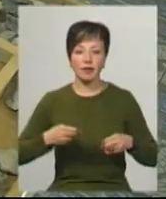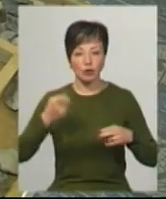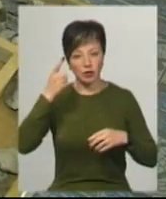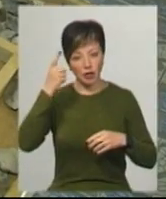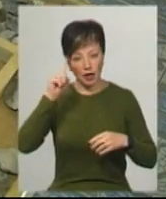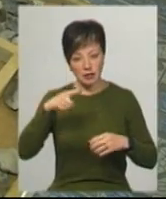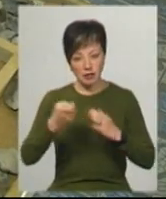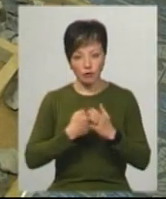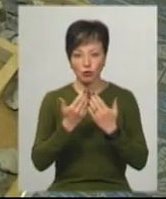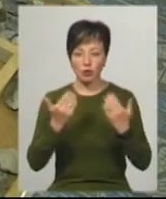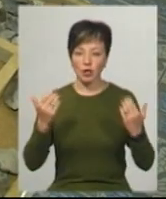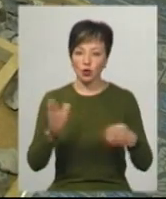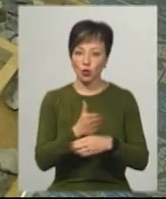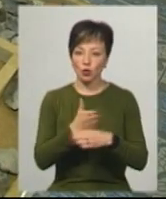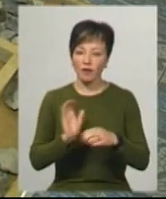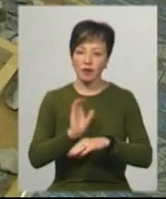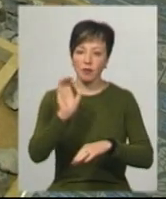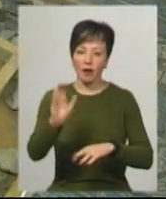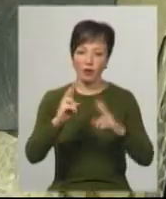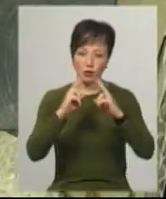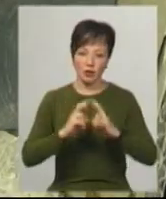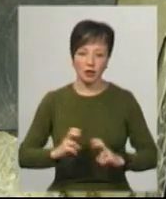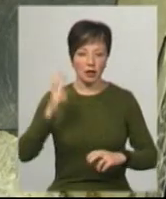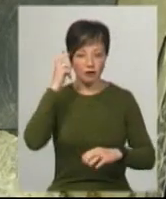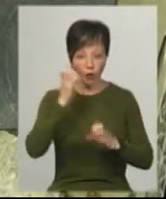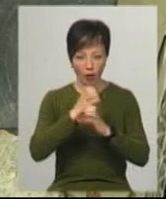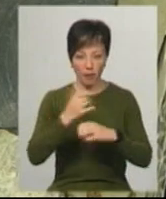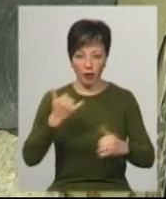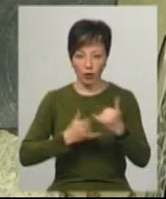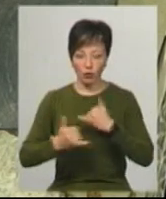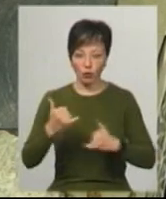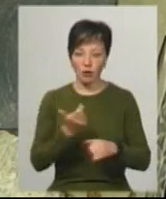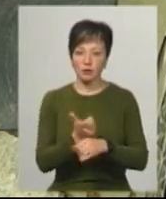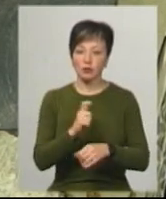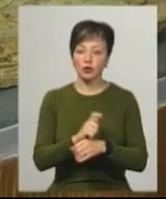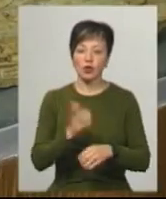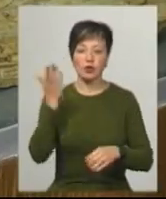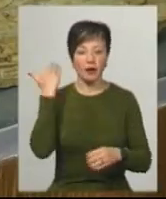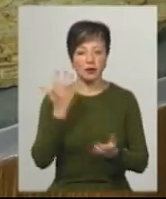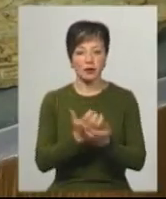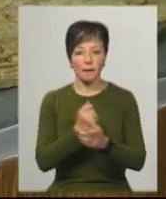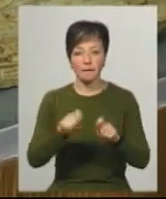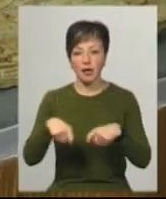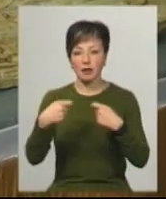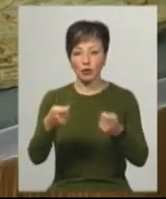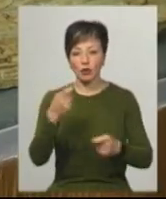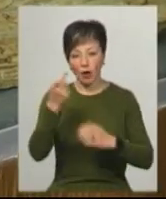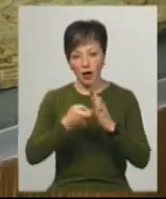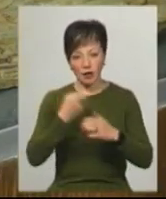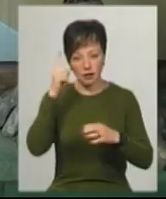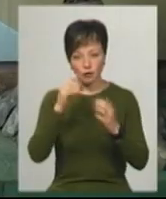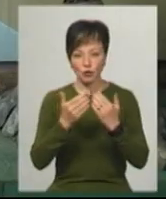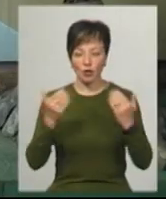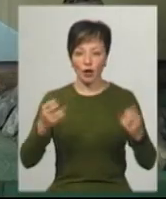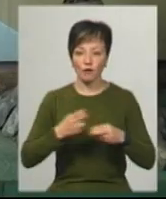музею, сортують та готують до відправки на дослідження у столичну лабораторію. Після цього більшість із давніх знахідок передадуть у краєзнавчий музей в